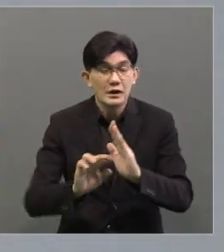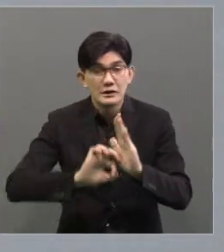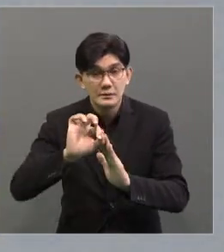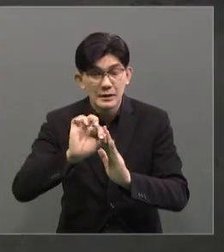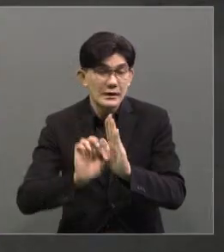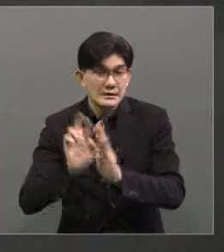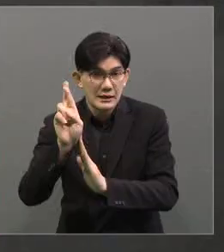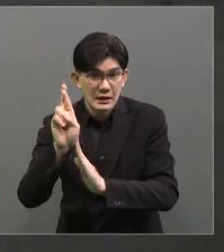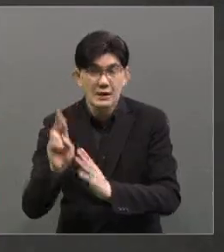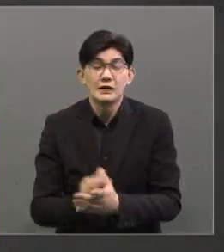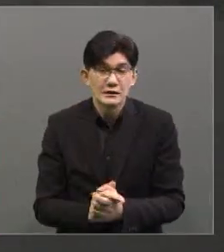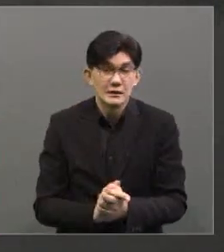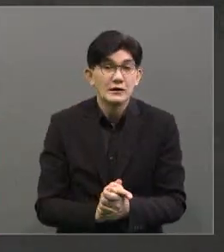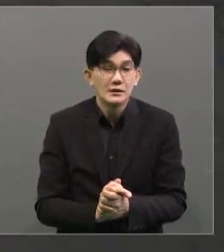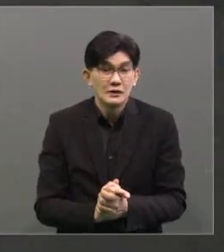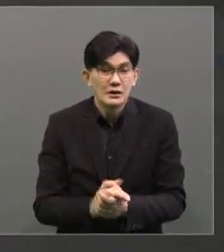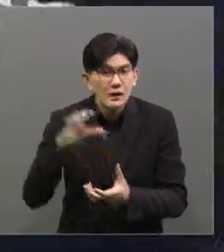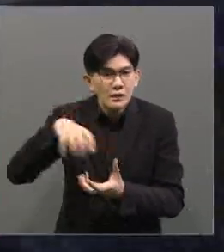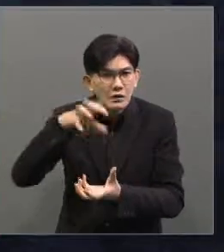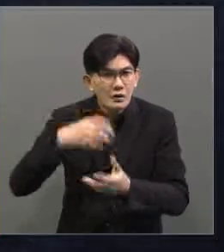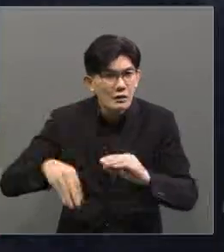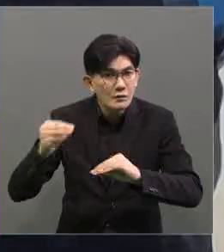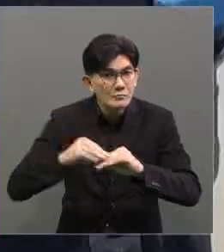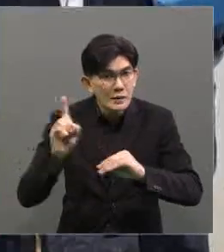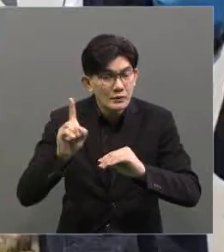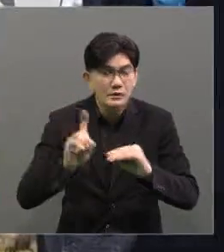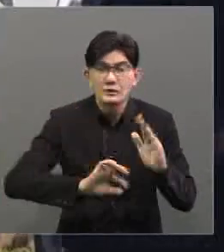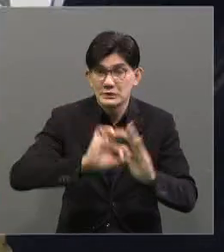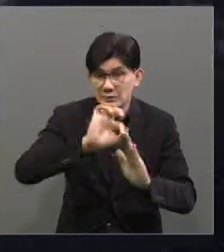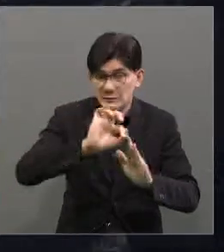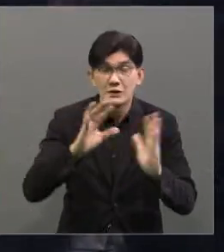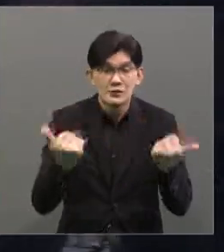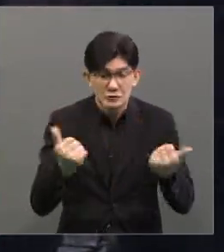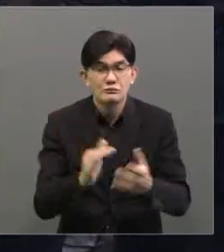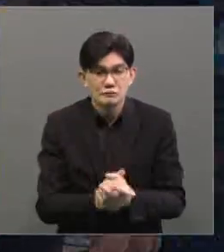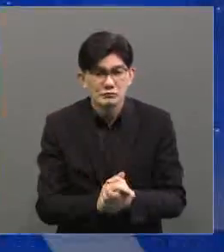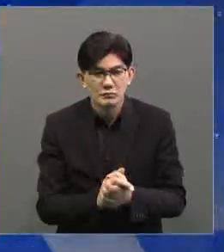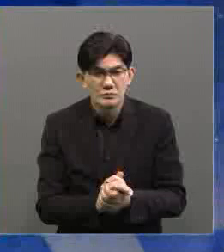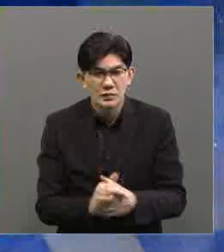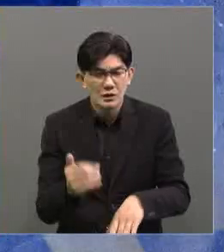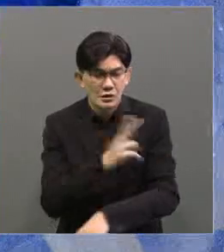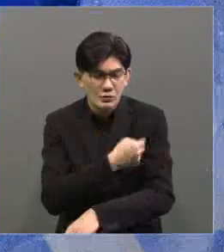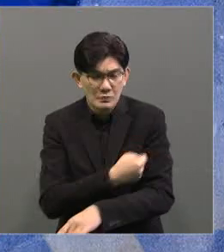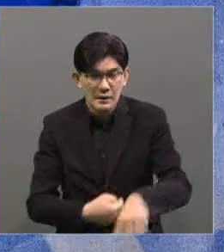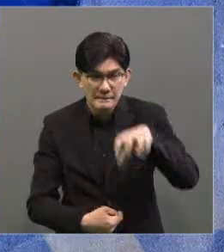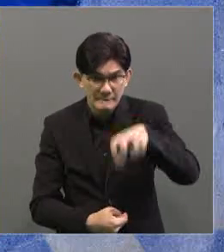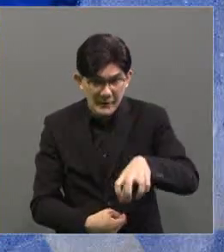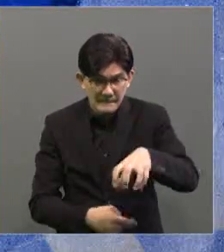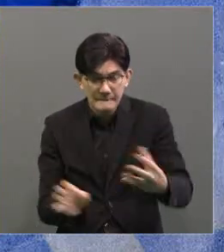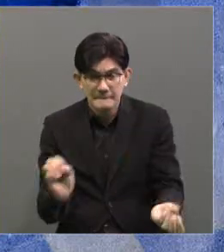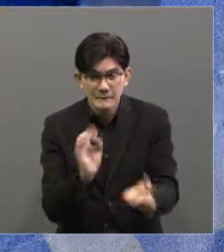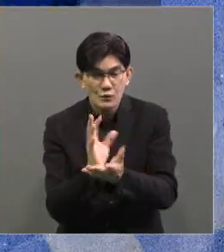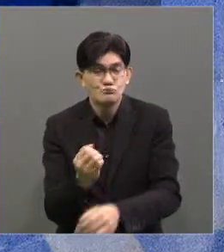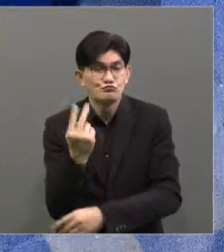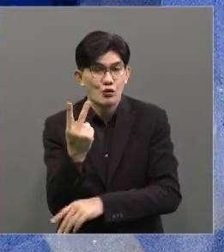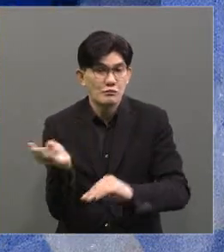และเชียงรายค่ะล่าสุดก็มีรายงานเพิ่มเติมว่าที่จังหวัดเชียงใหม่เนี่ยพบว่ามีสถานพยาบาลที่ได้รับผลกระทบเพิ่มขึ้นมาอีก2